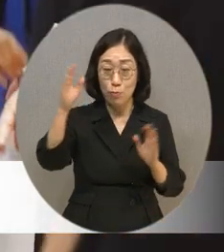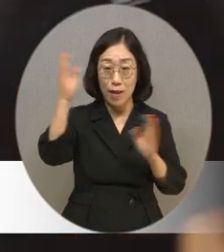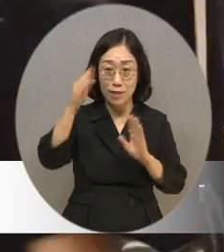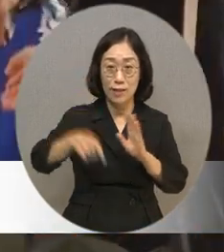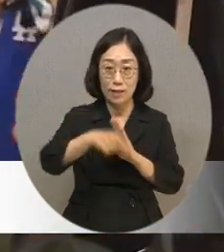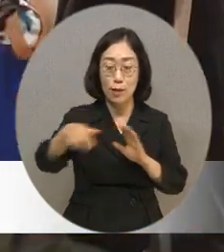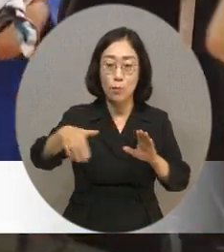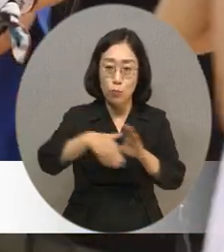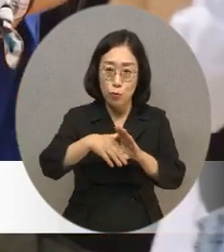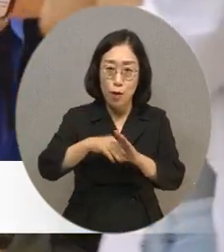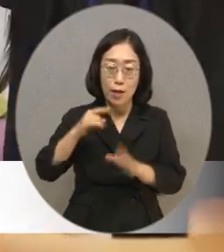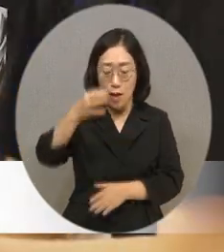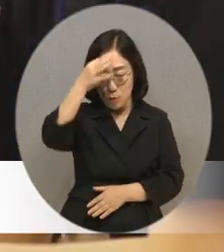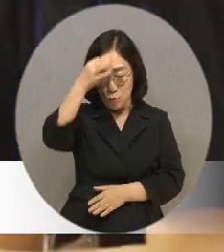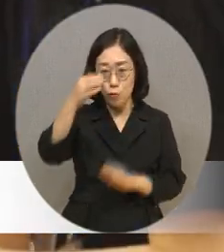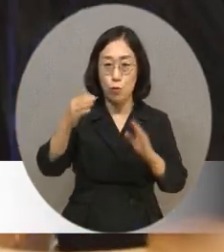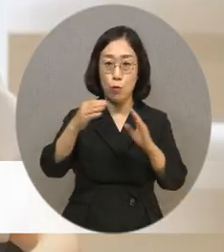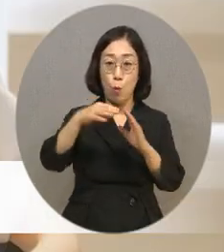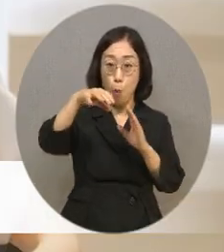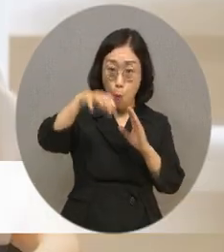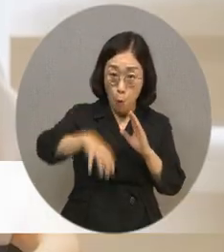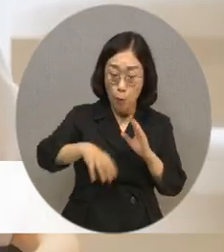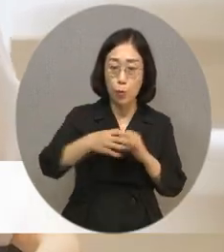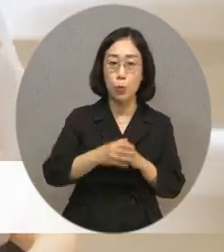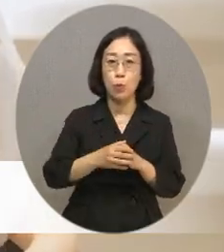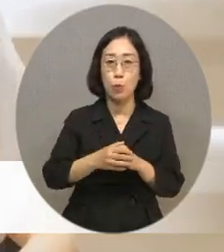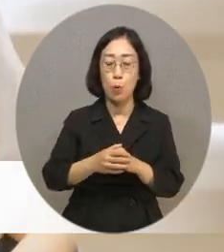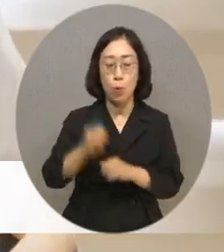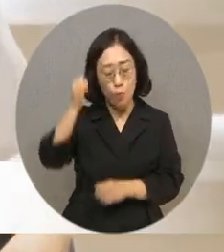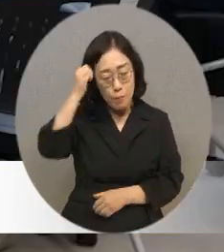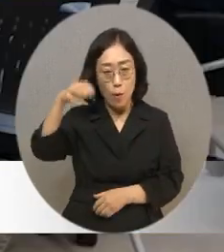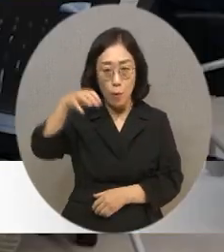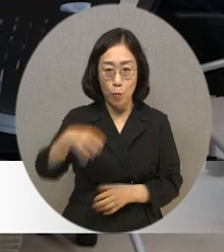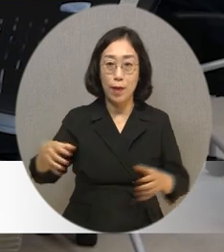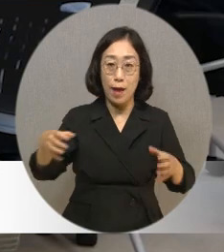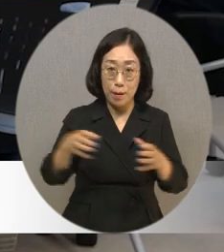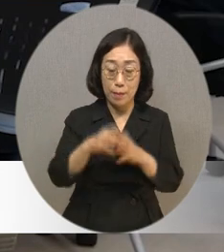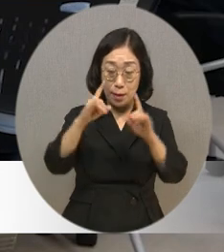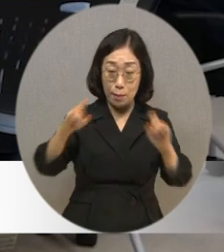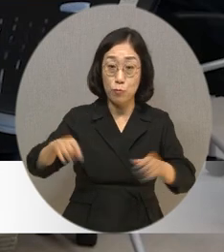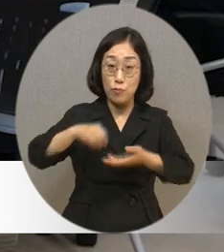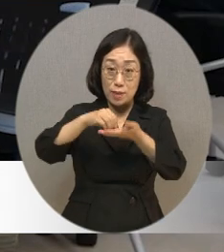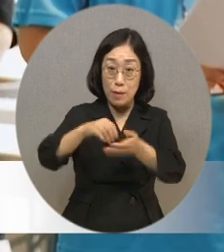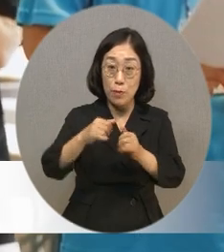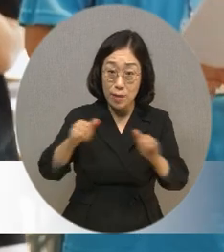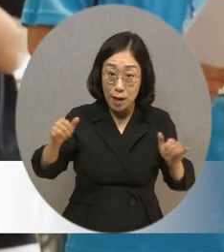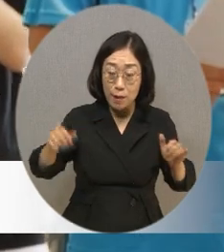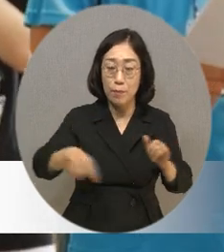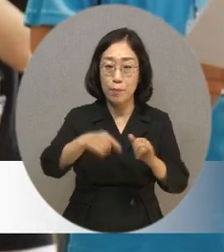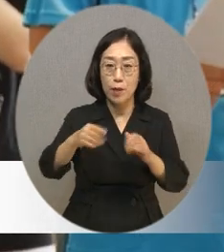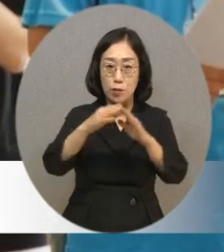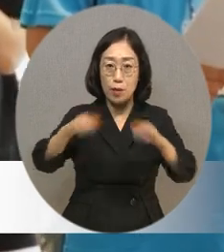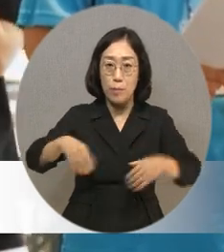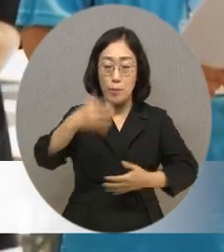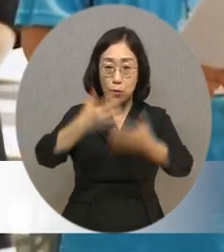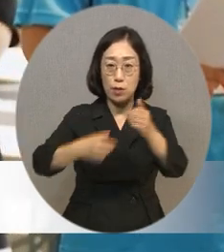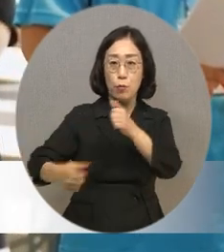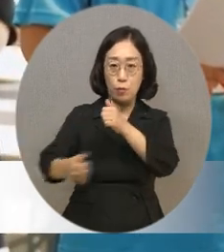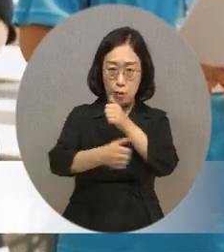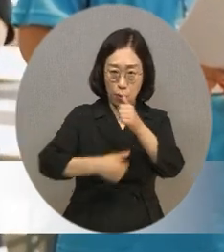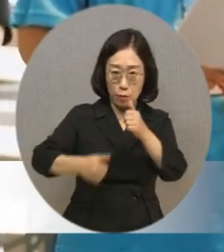문화예술 회관과 해남 유수 호스텔에서 진행하고 캠프에 참여한 학생들은 전남 영상위원회